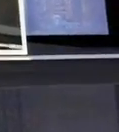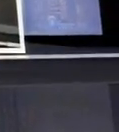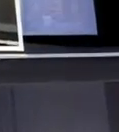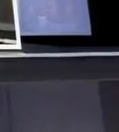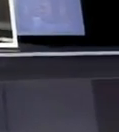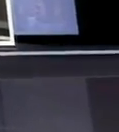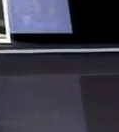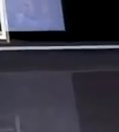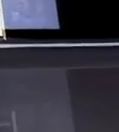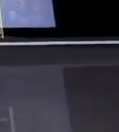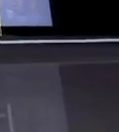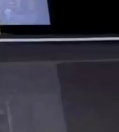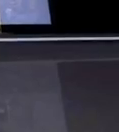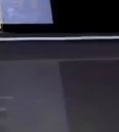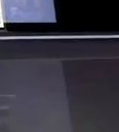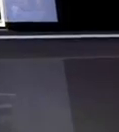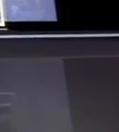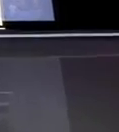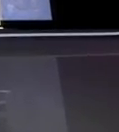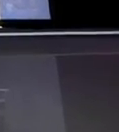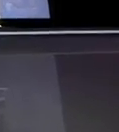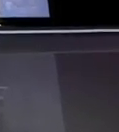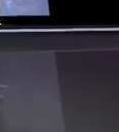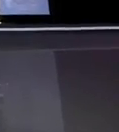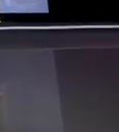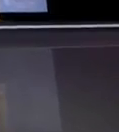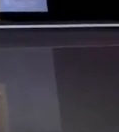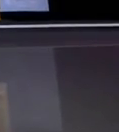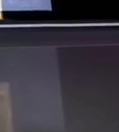คนซึ่งก็เป็นองค์ประชุมนะคะกึ่งหนึ่งค่ะหรือจำนวน